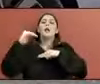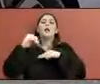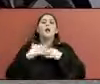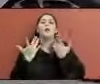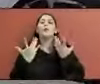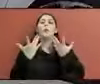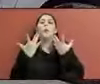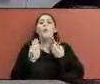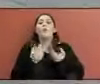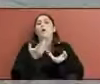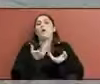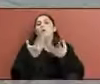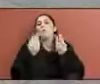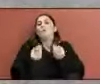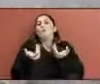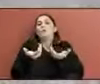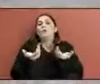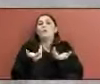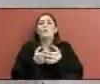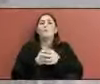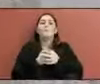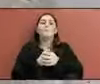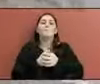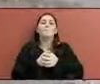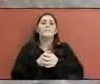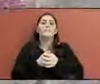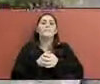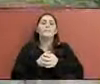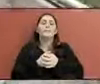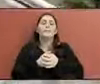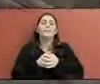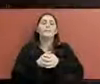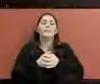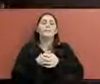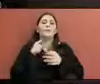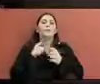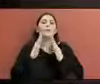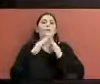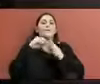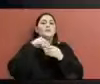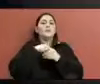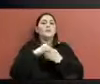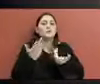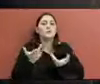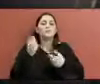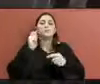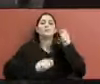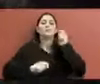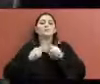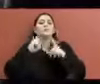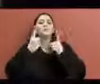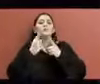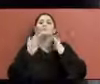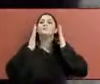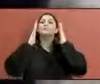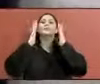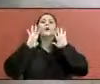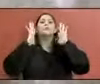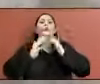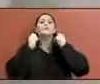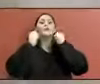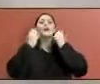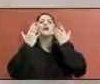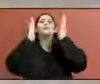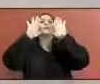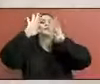hızlı yapabileceğimiz proje nedir? Bu ev içi aksesuarların sabitlenmesi.